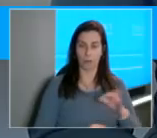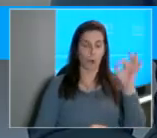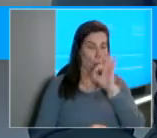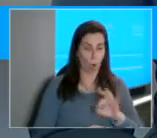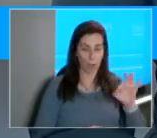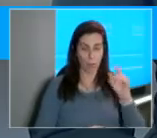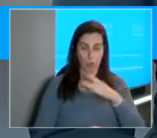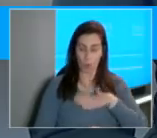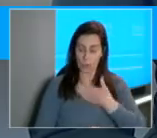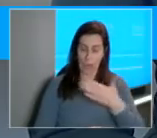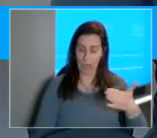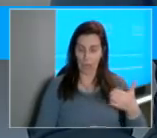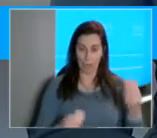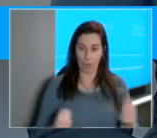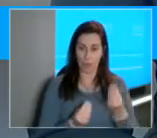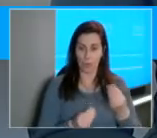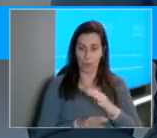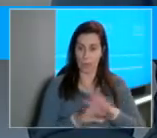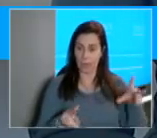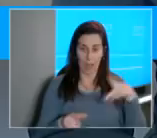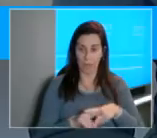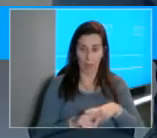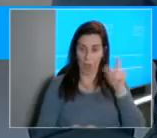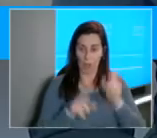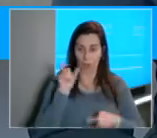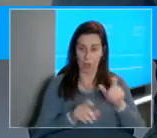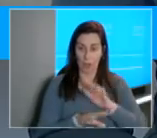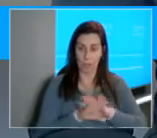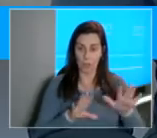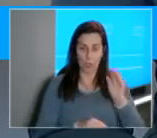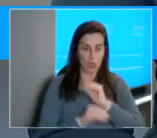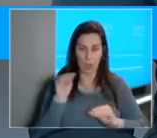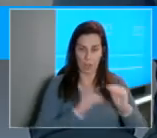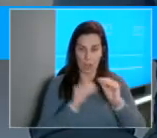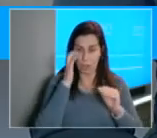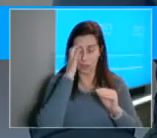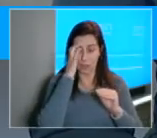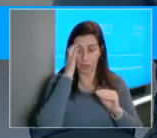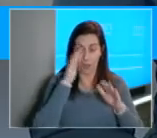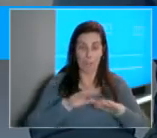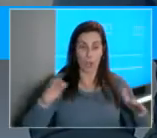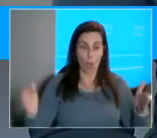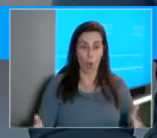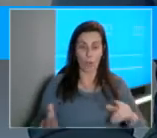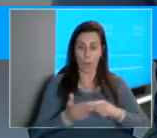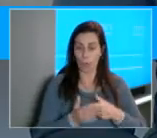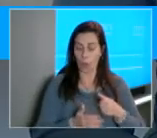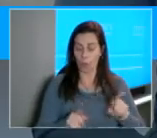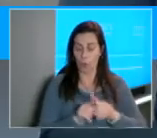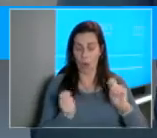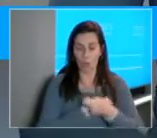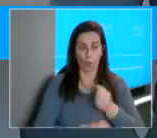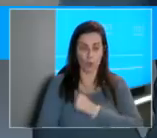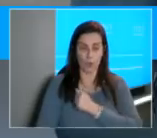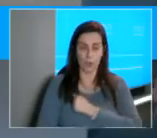עוד מישהו רוצה לחלק משהו בלי להפריע לעוברים ושבים ובלי להשתמש בדוכנים האלה למטרות פסולות כמו החזרה